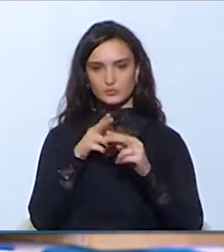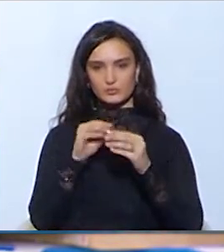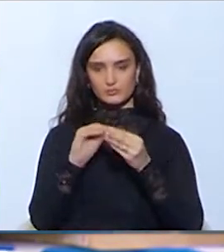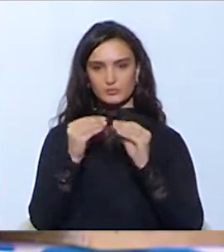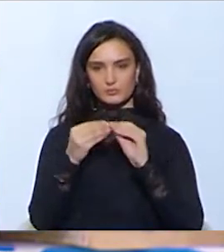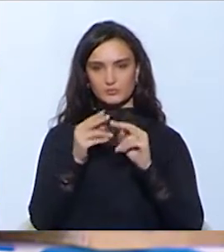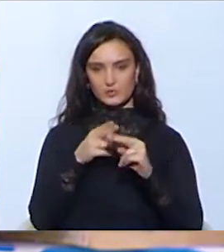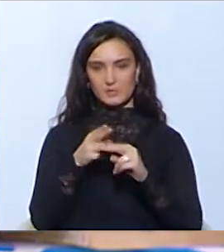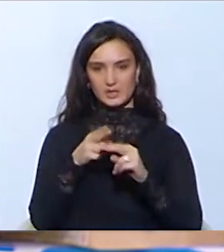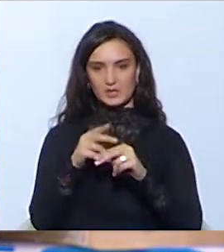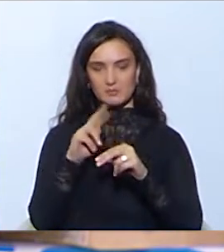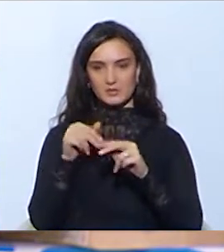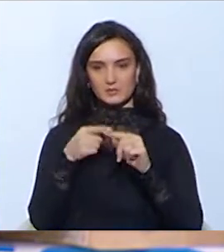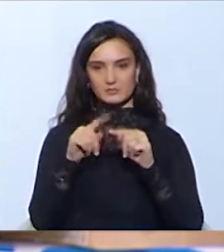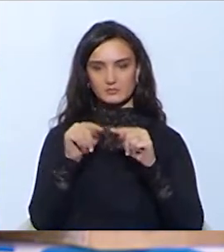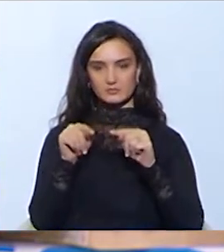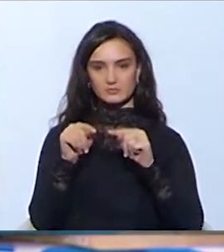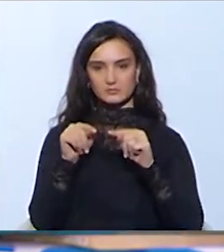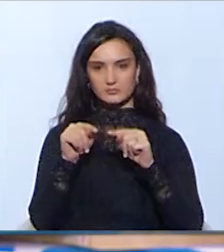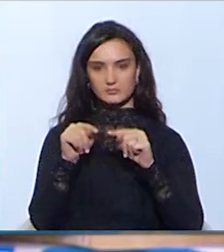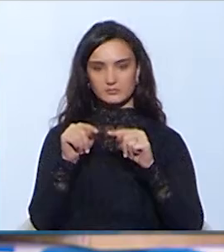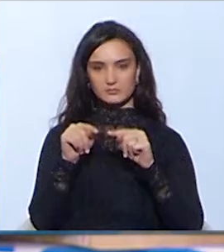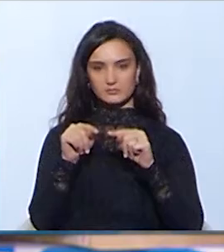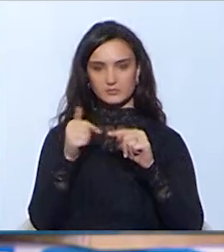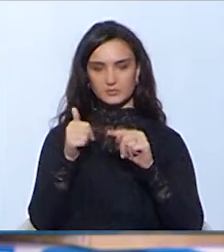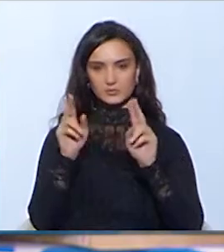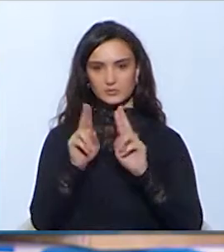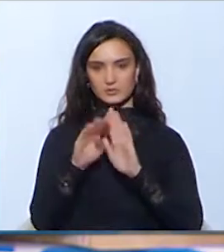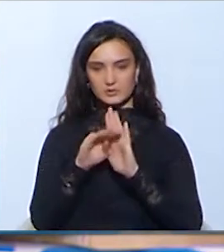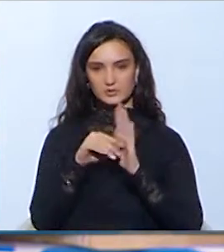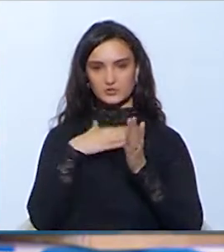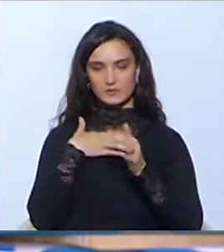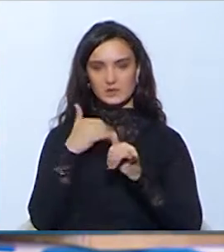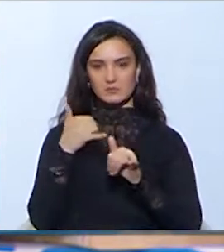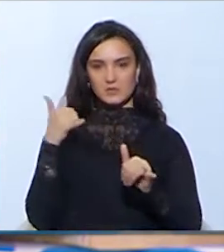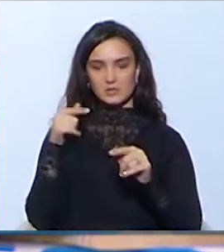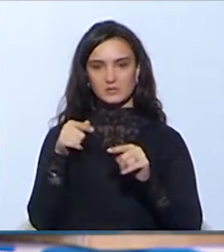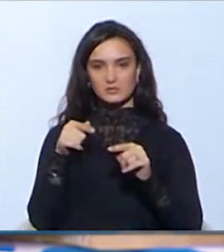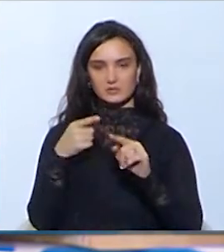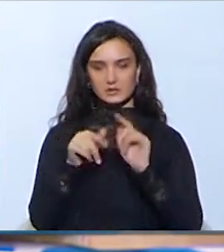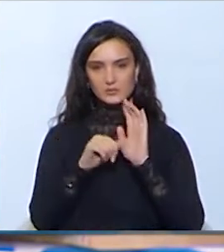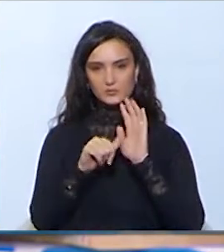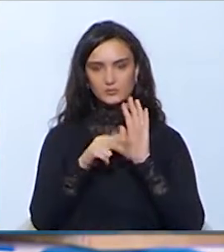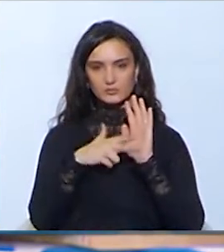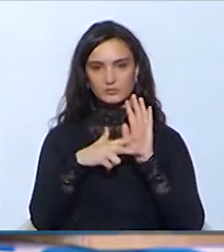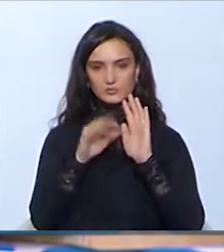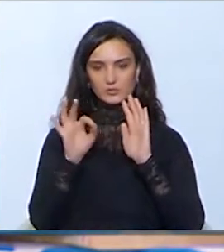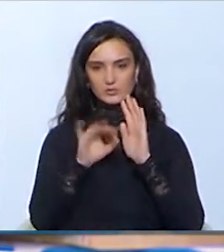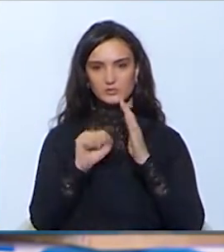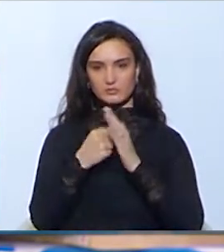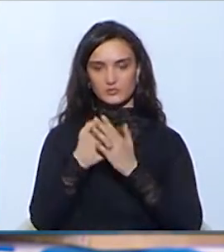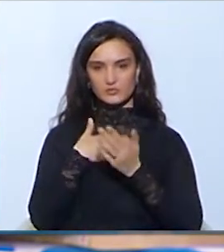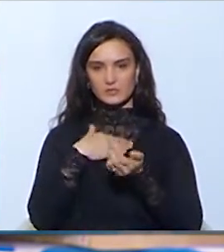უფრო შეფერხების პრობლემა გვაქვს. როგორც წესი ჩვენ სიმაღლეს განსაზღვრავს 60-დან 80%-ამდე